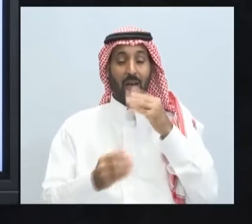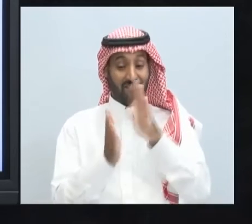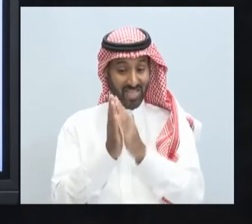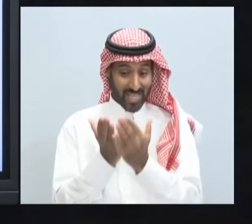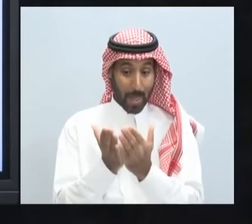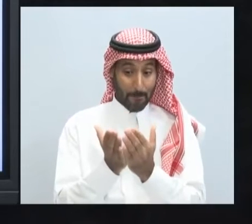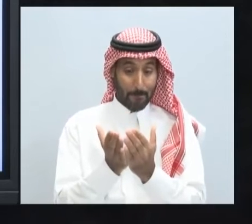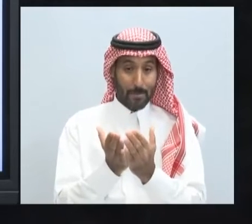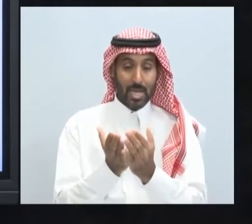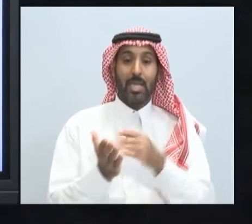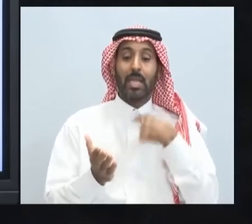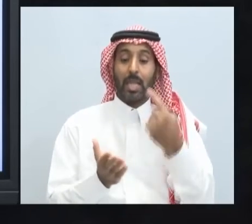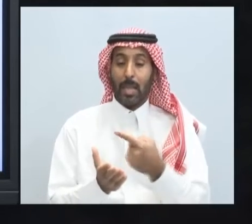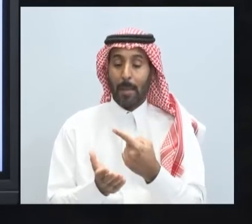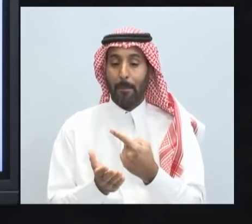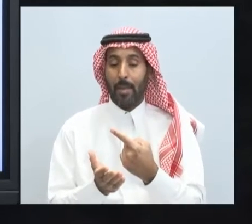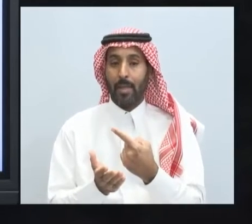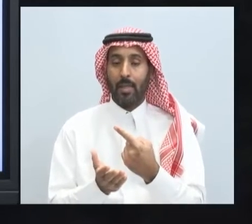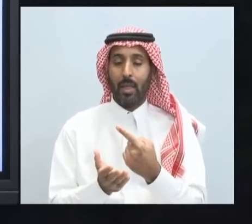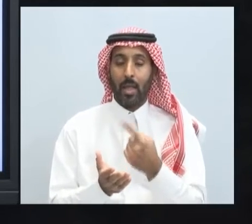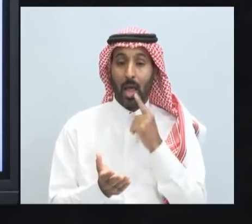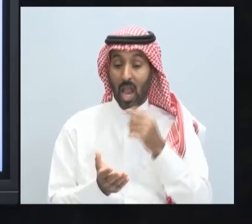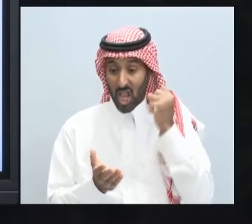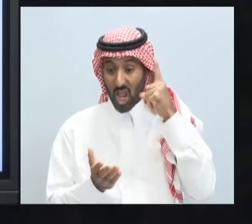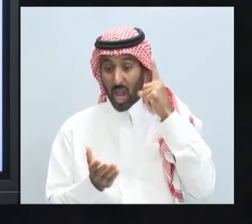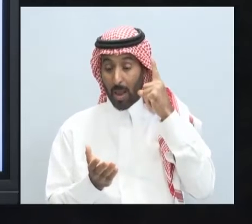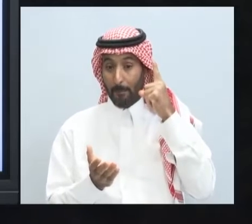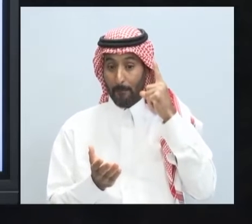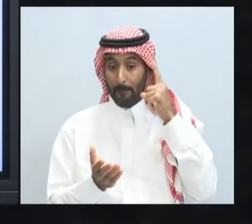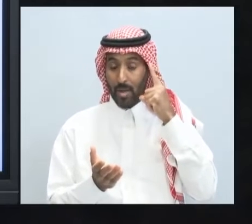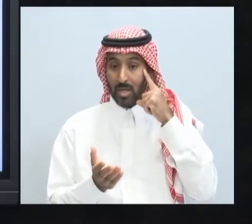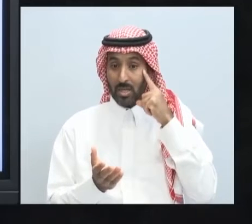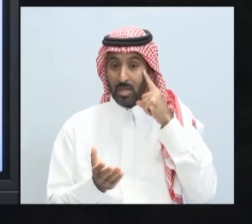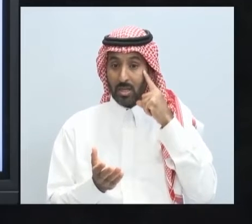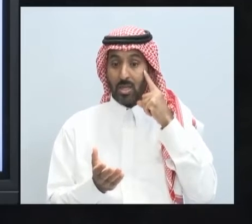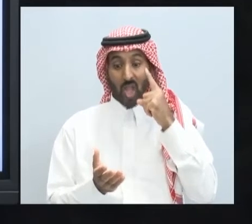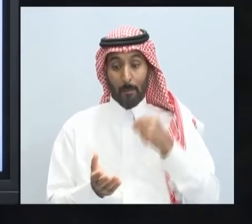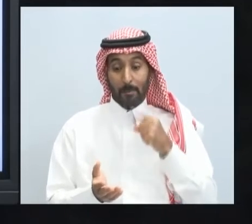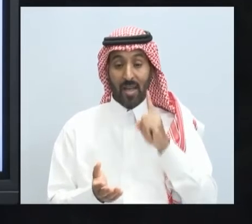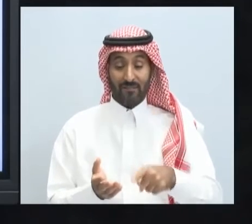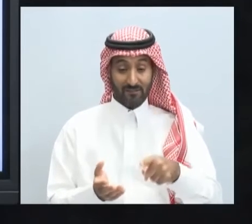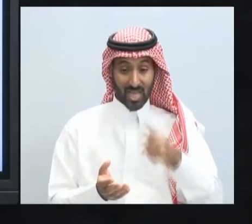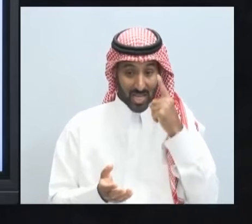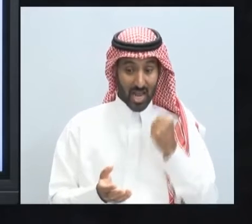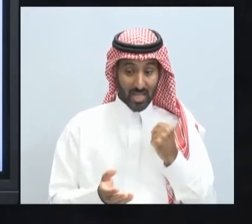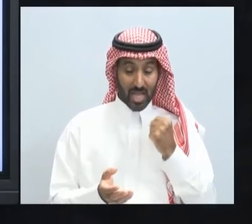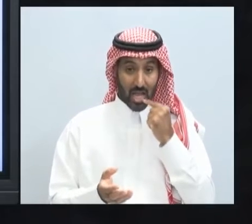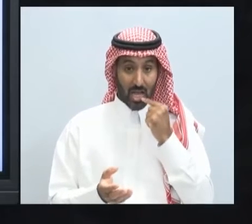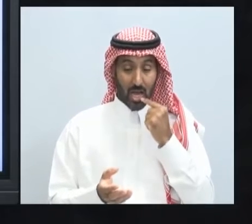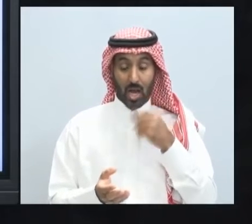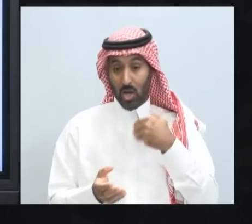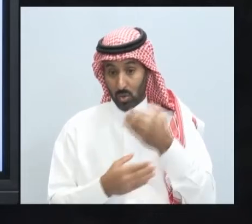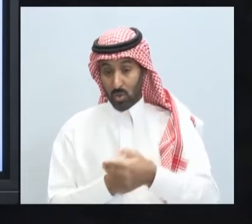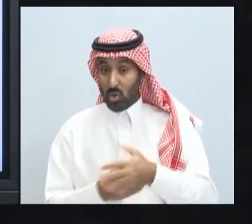الكتاب والتي تمثل هل العلم يطبق في حياتنا وهل له دور